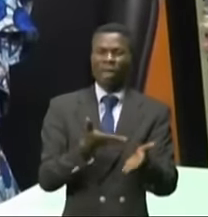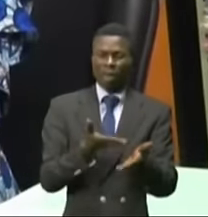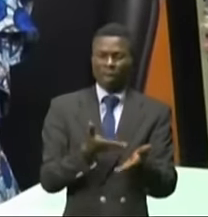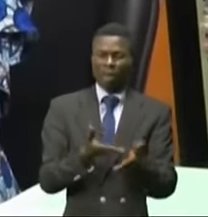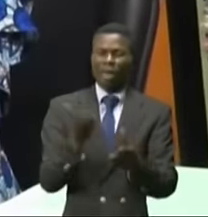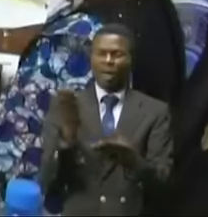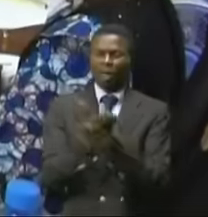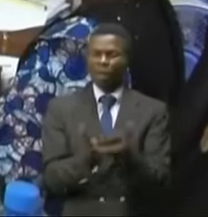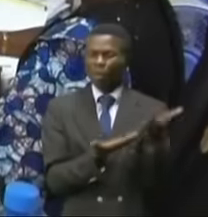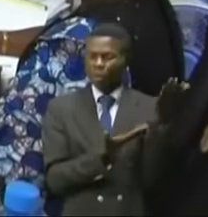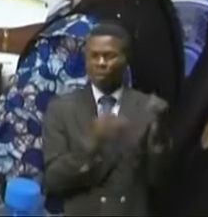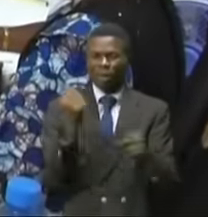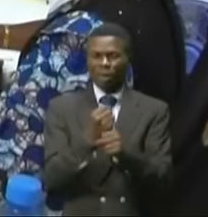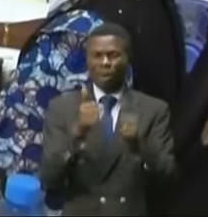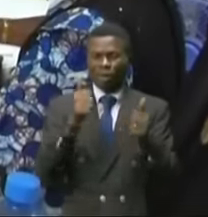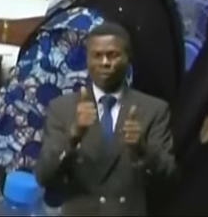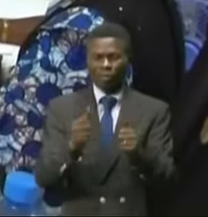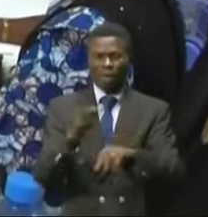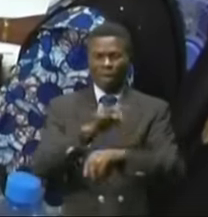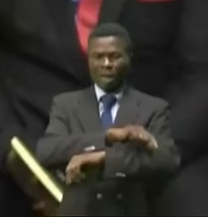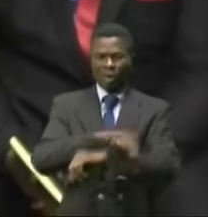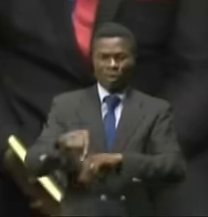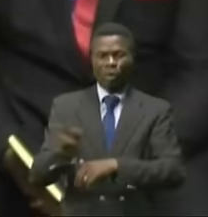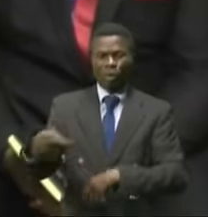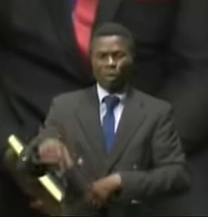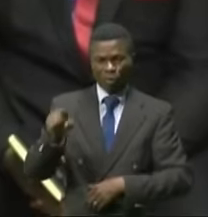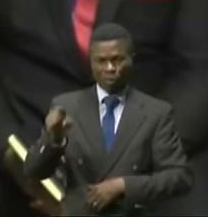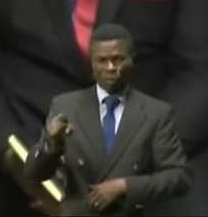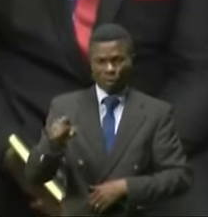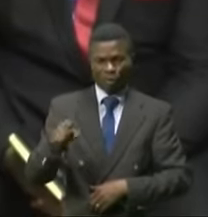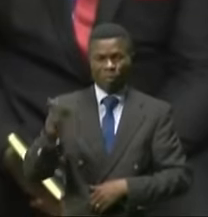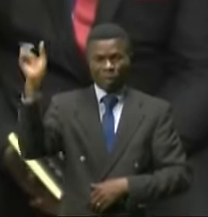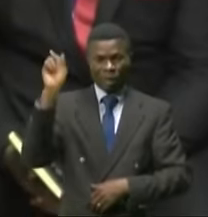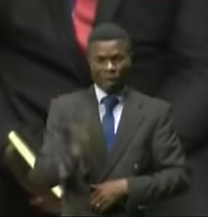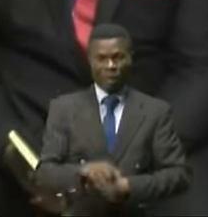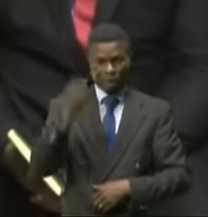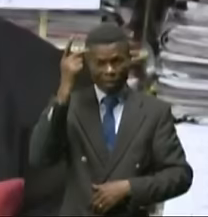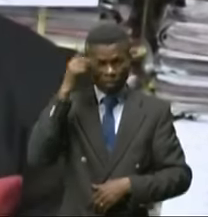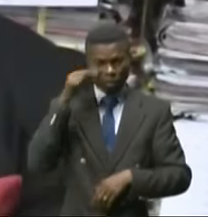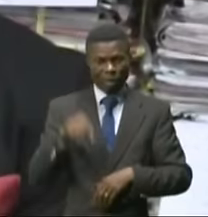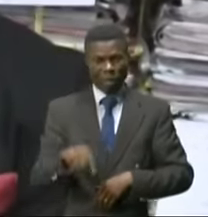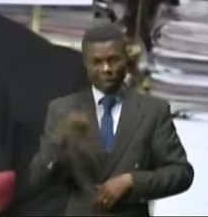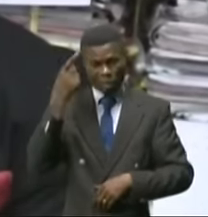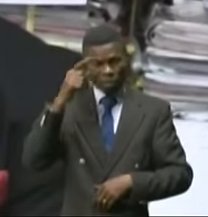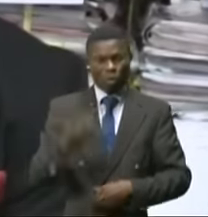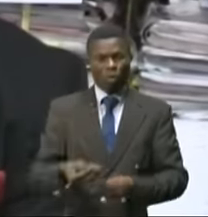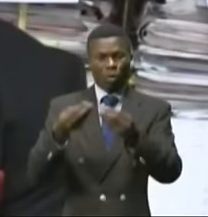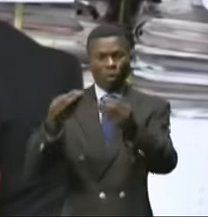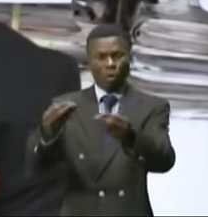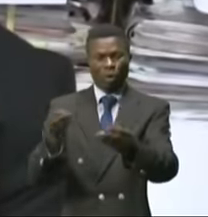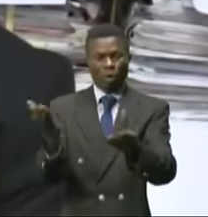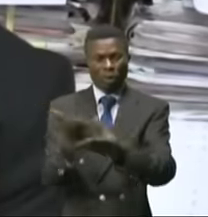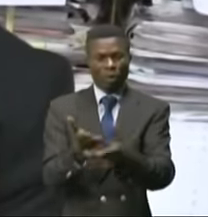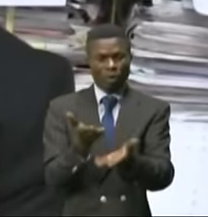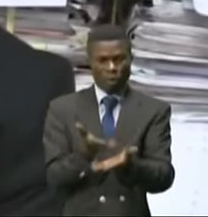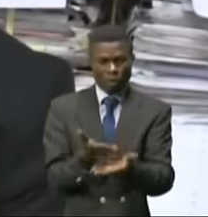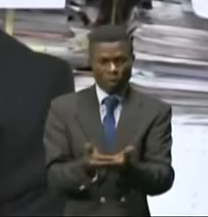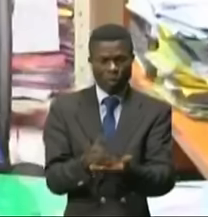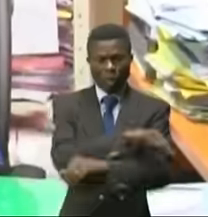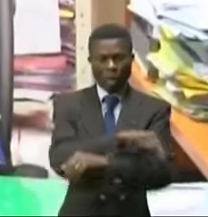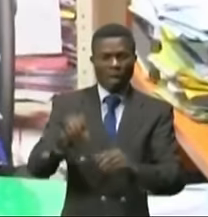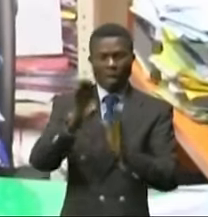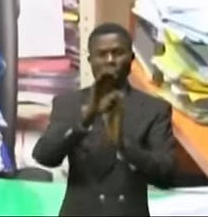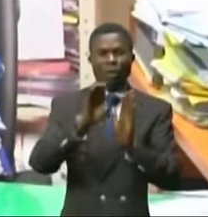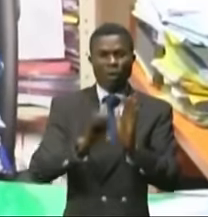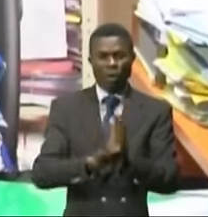boussole pour le bon fonctionnement de cette institution provinciale. Ils sont à Kinshasa, la capitale, pour le dépôt de ces documents à la Cour